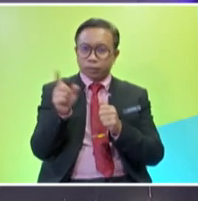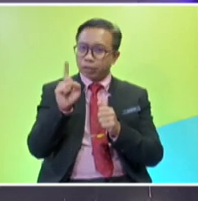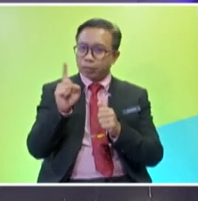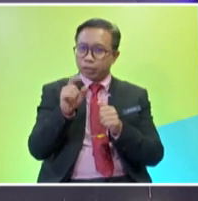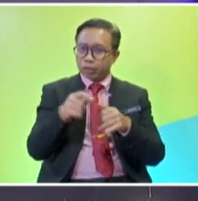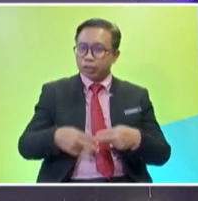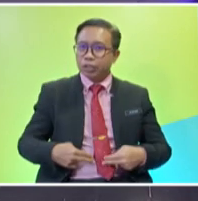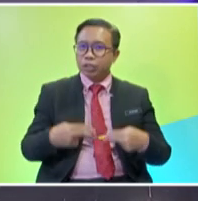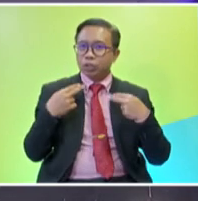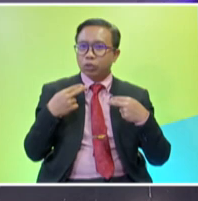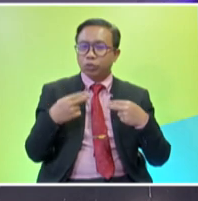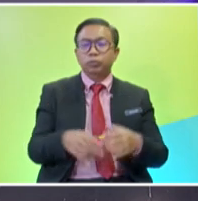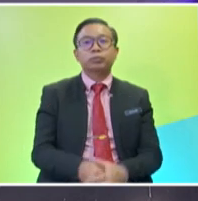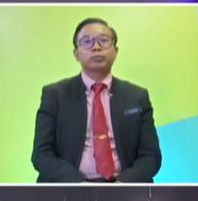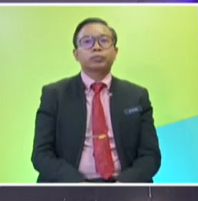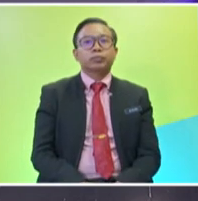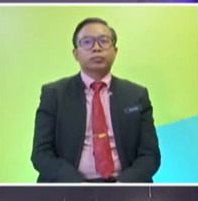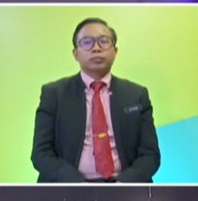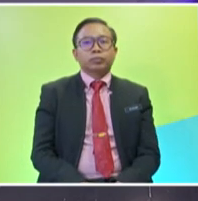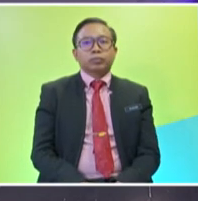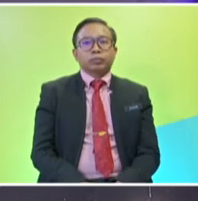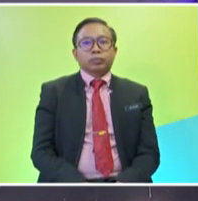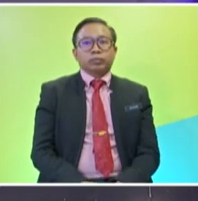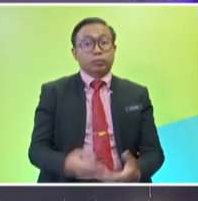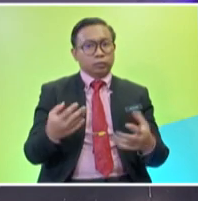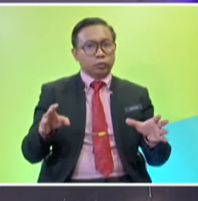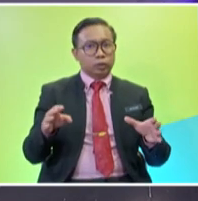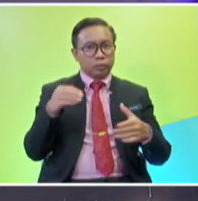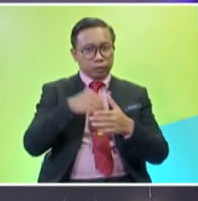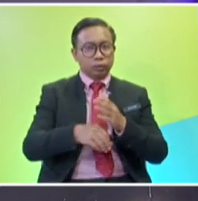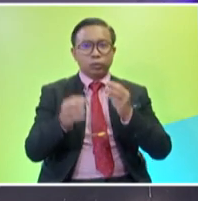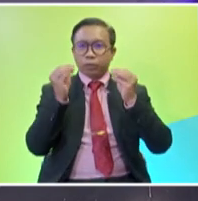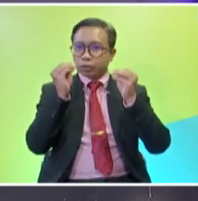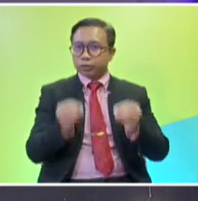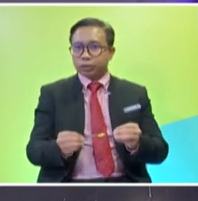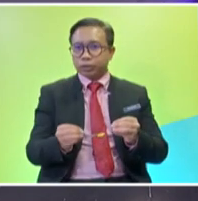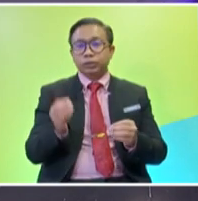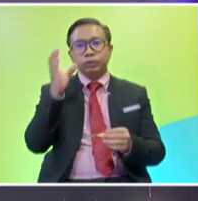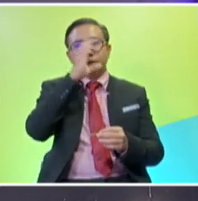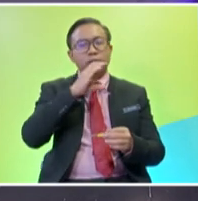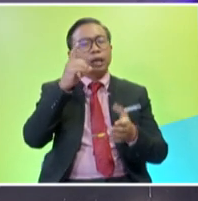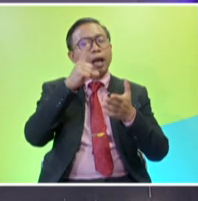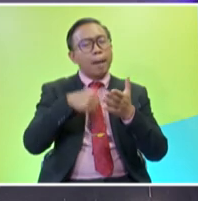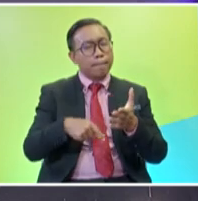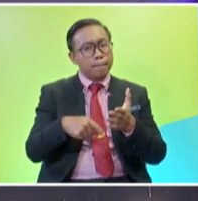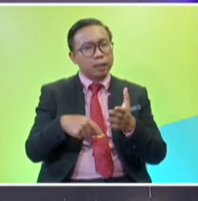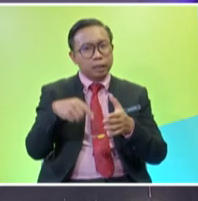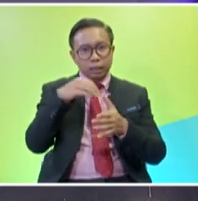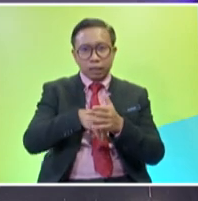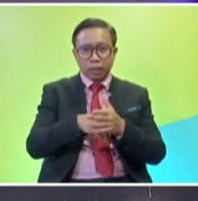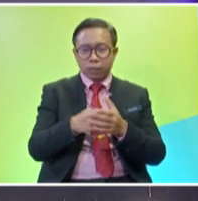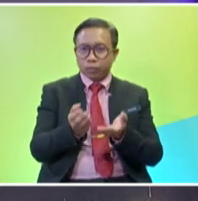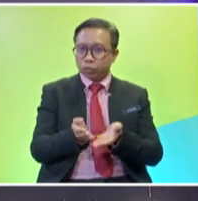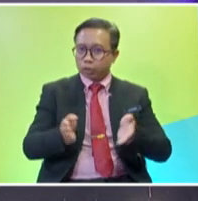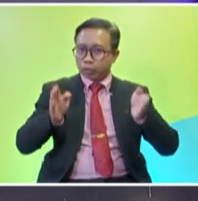persikiran masyarakat Contohnya dia ada masuk ke habitat manusia itu dia akan cari apa juga makanya yang ada dalam tong